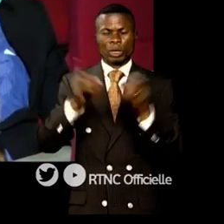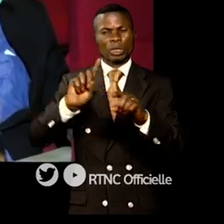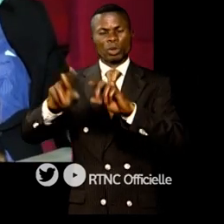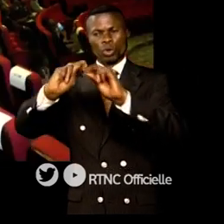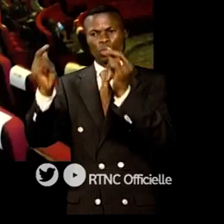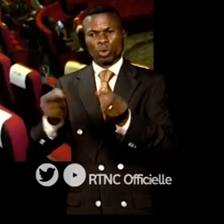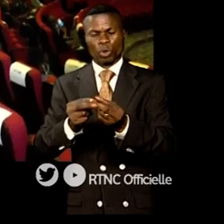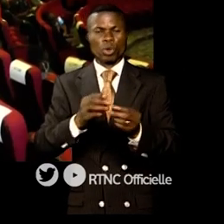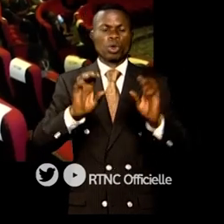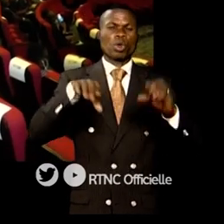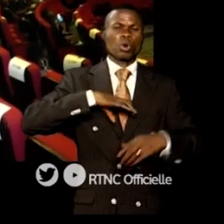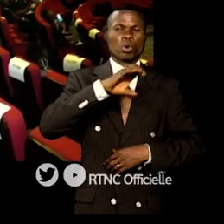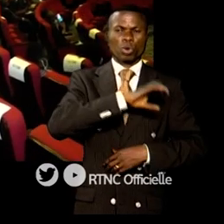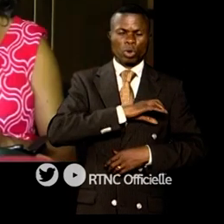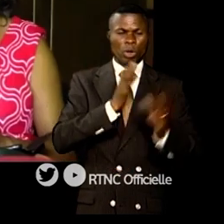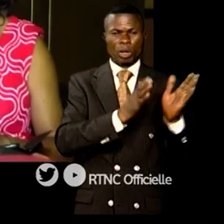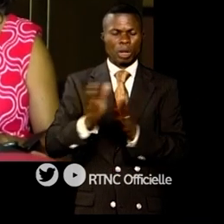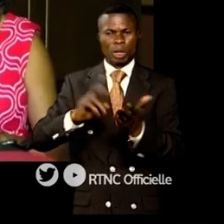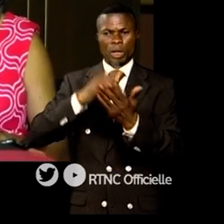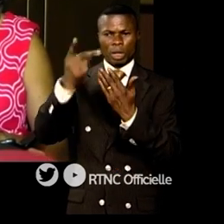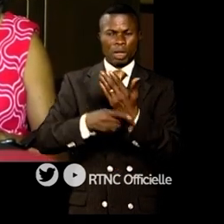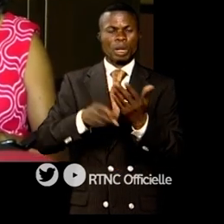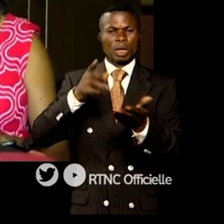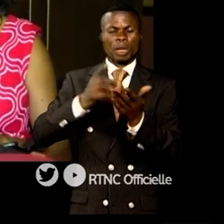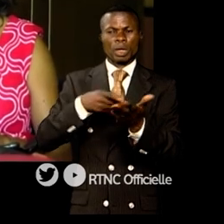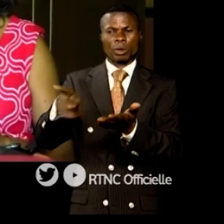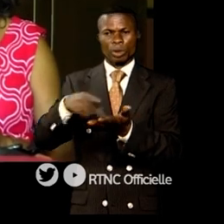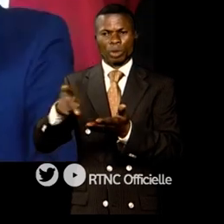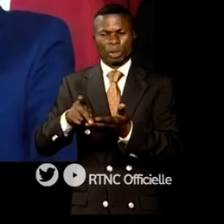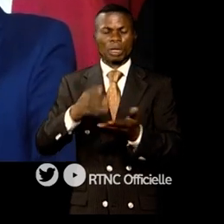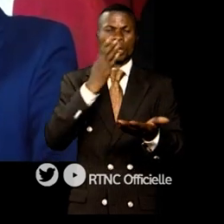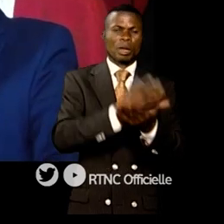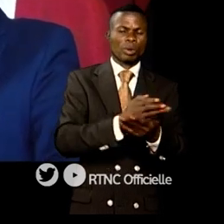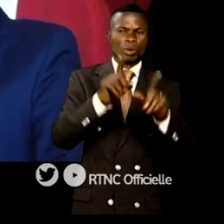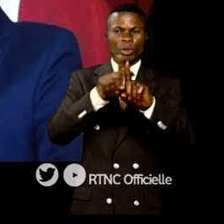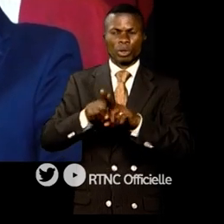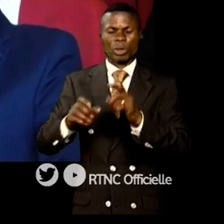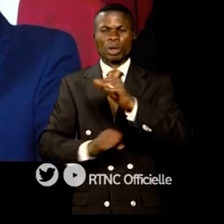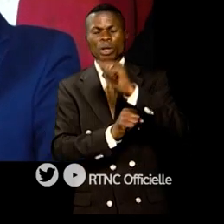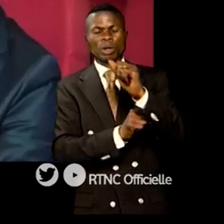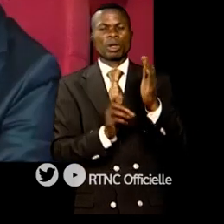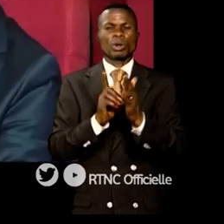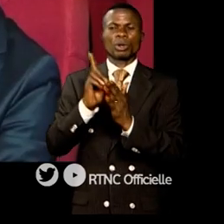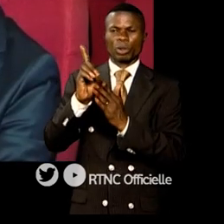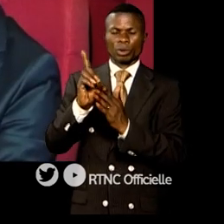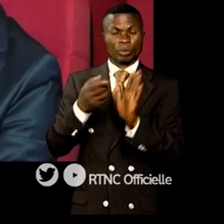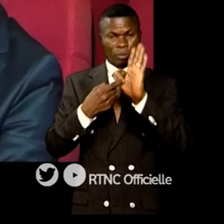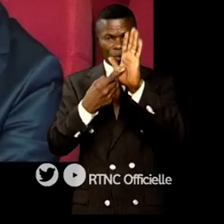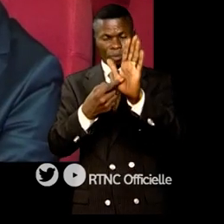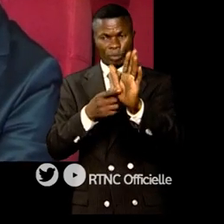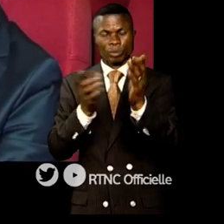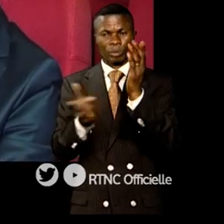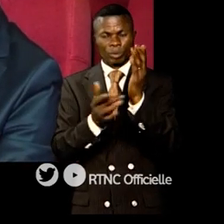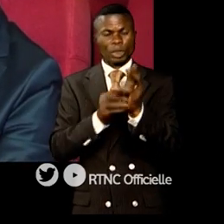membres de la commission élargie d'élaboration de la balance des paiements, du secteur privé et autres partenaires au développement, une présentation technique